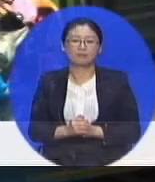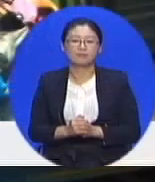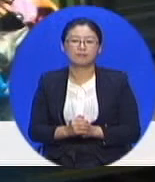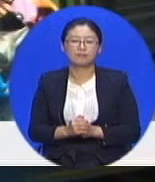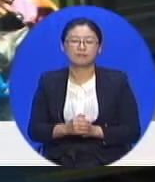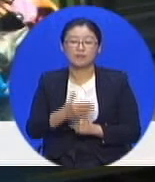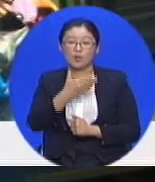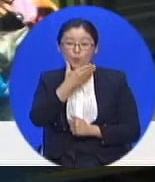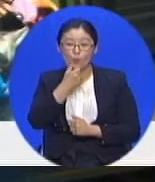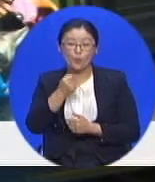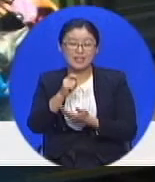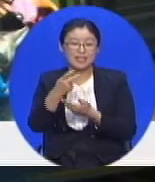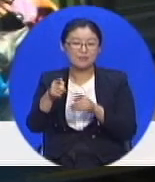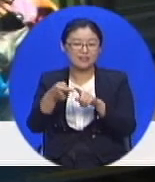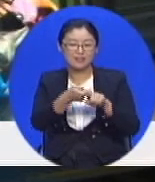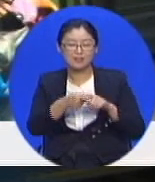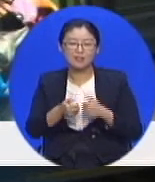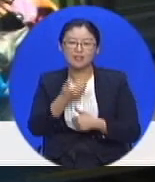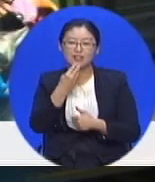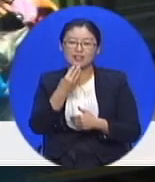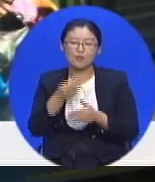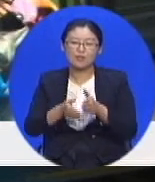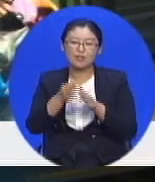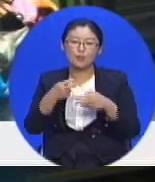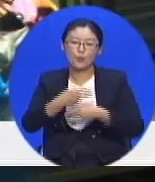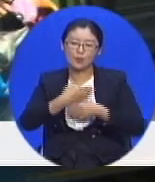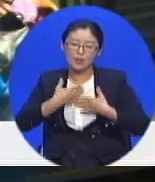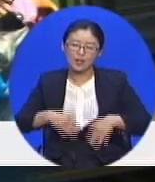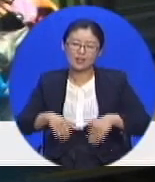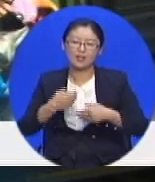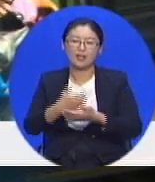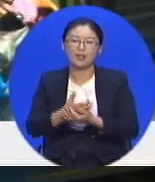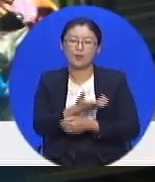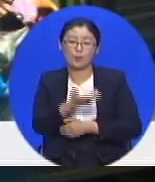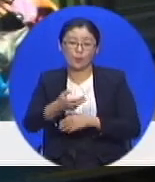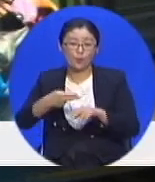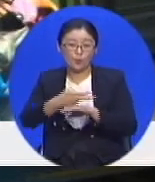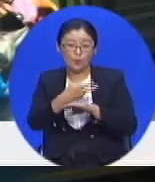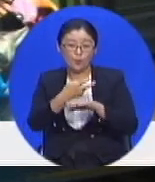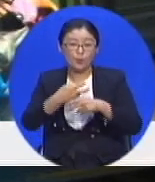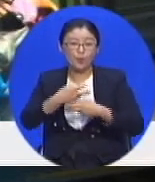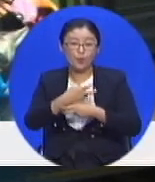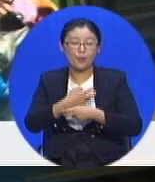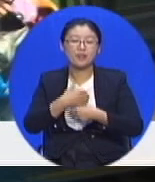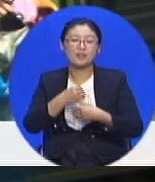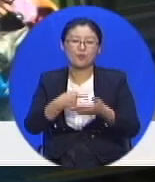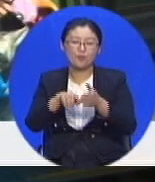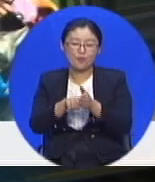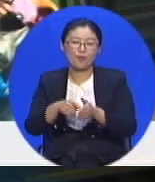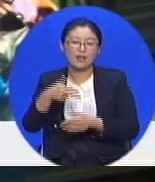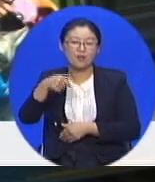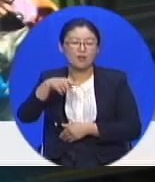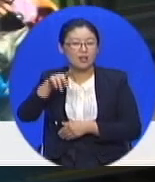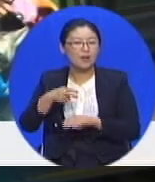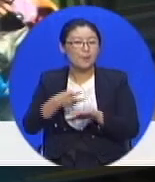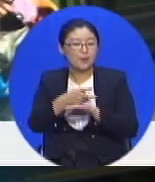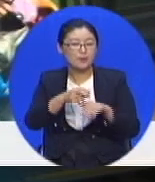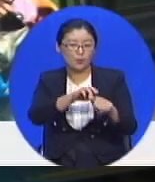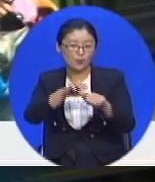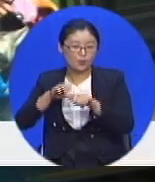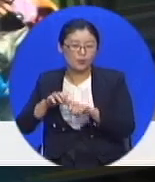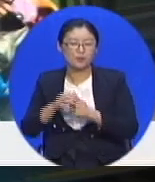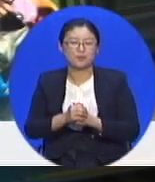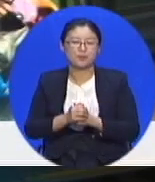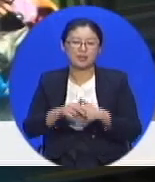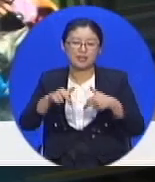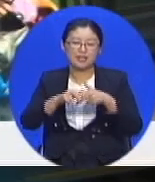복지TV 네트워크입니다. 서울시가 교통약자의 이동 편의를 위해 저상버스를 확대 도입한다고 밝혔습니다. 이와 함께